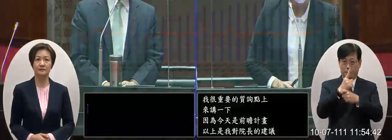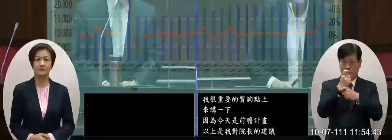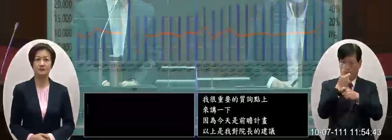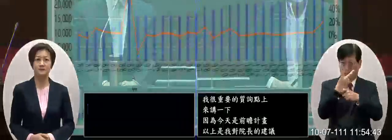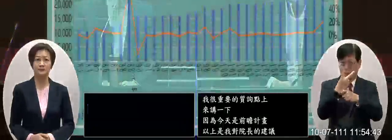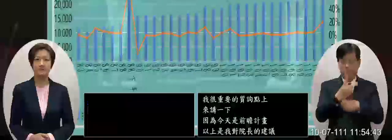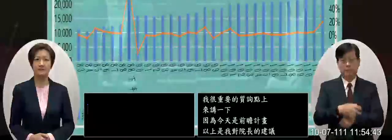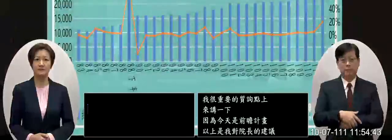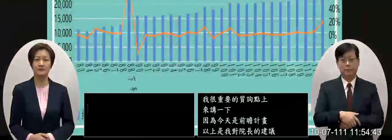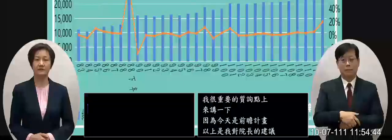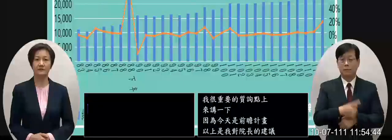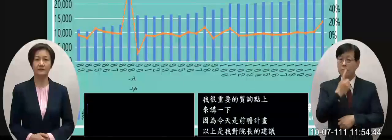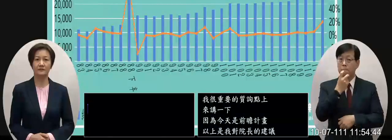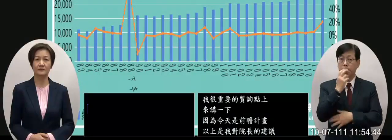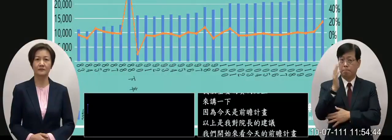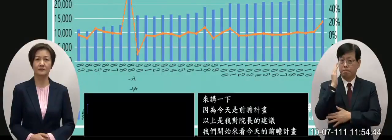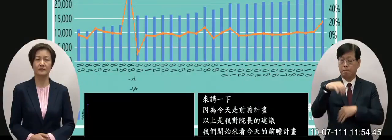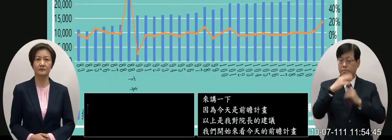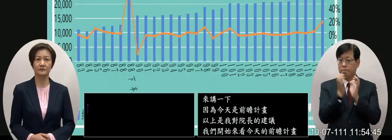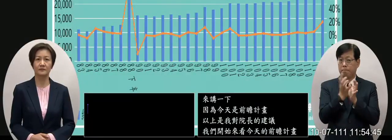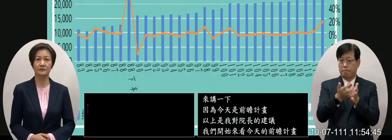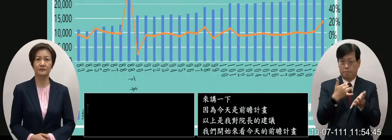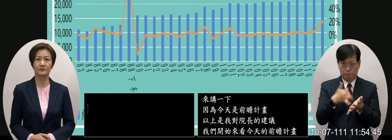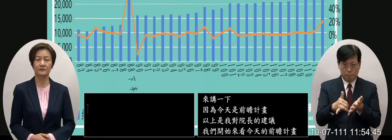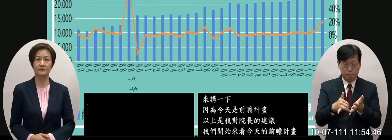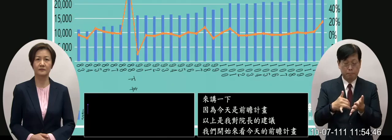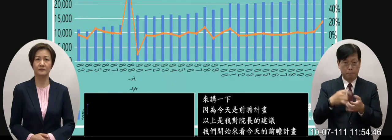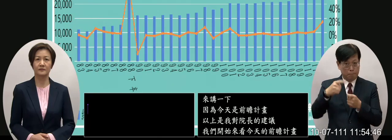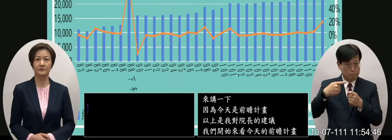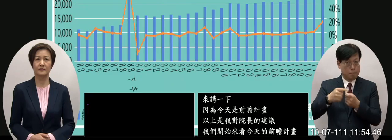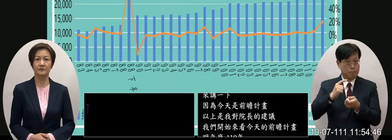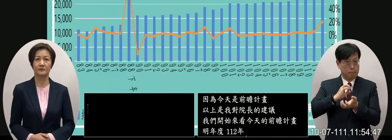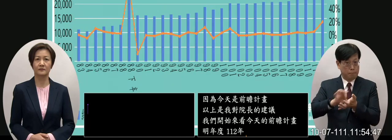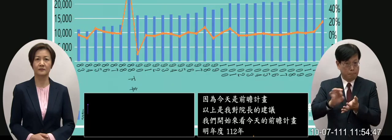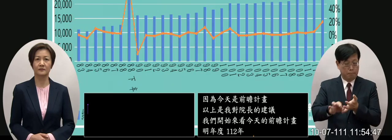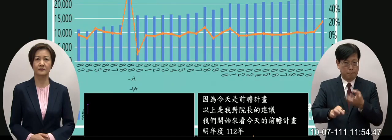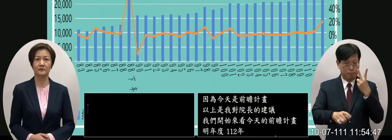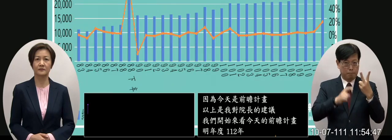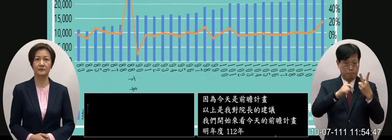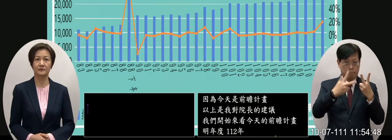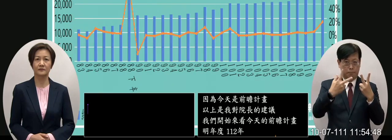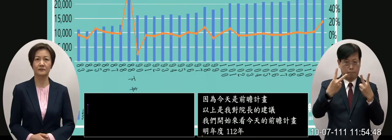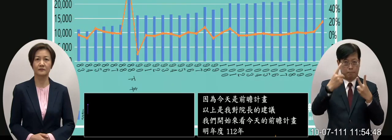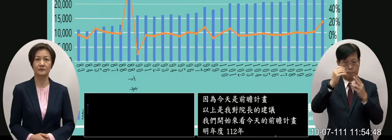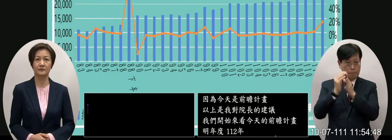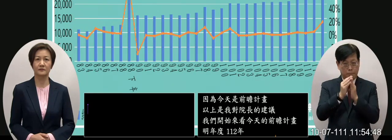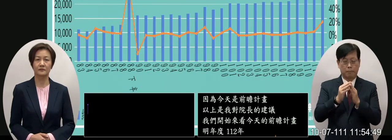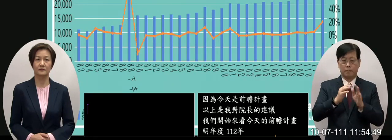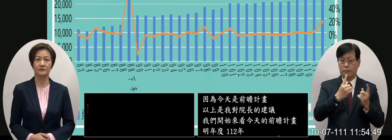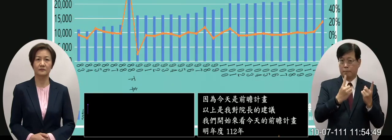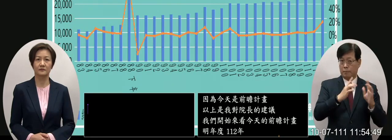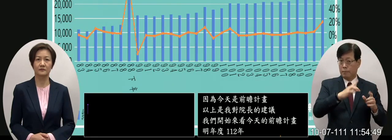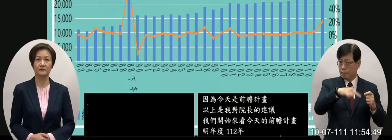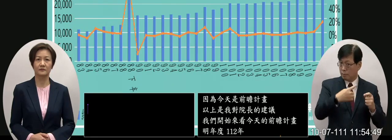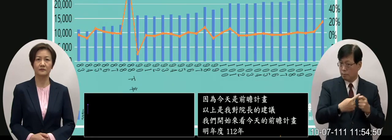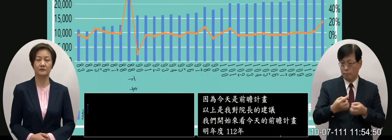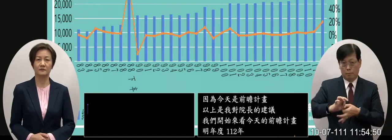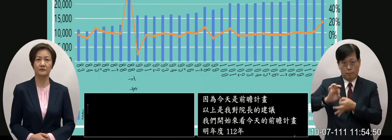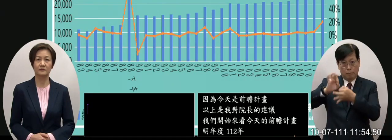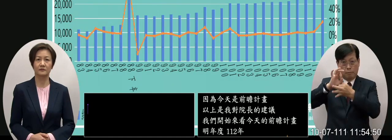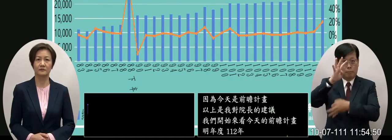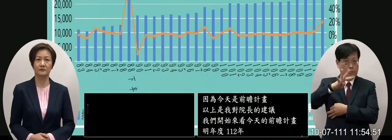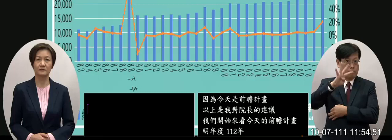112年了，这个中央政府的总预算呢，税出2.72兆，比今年增加